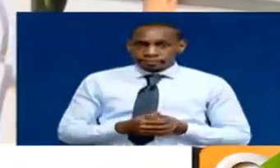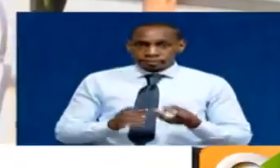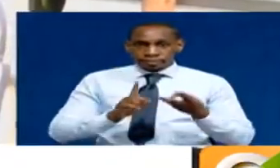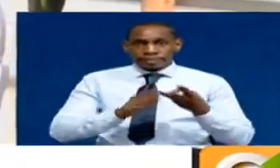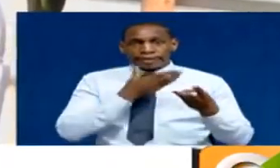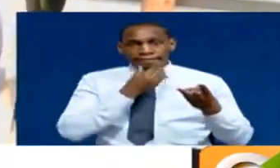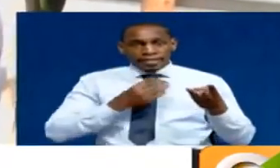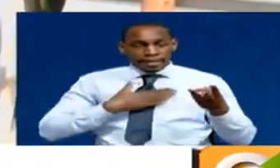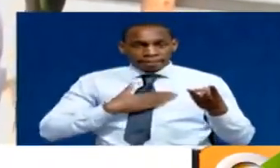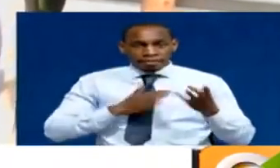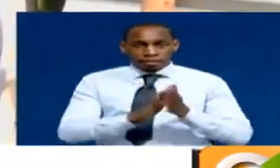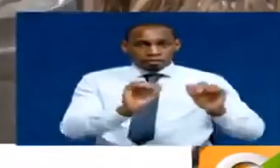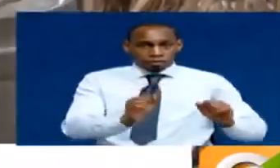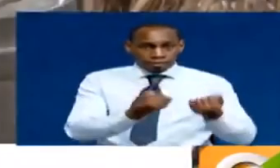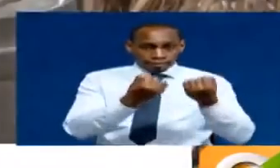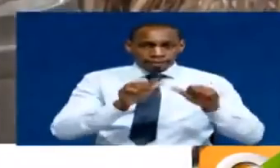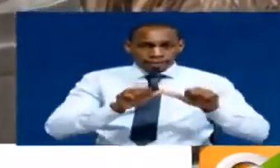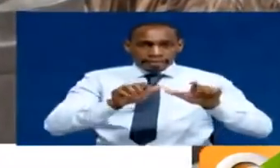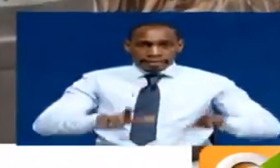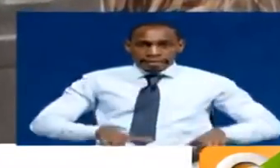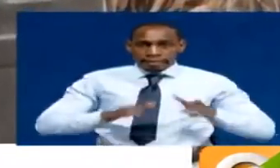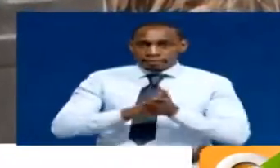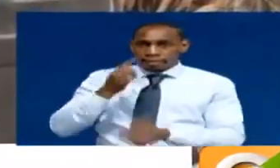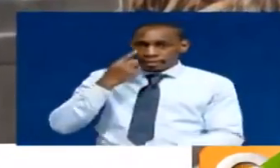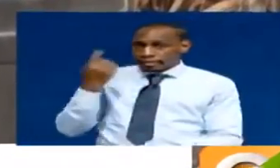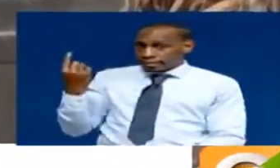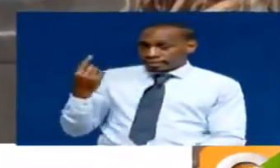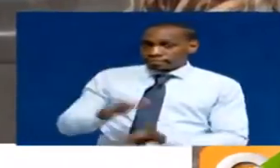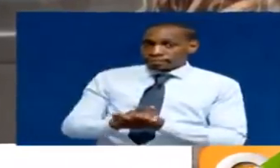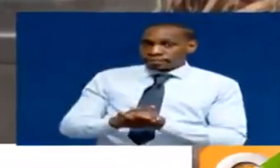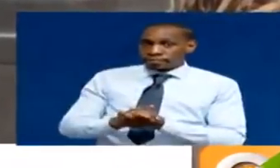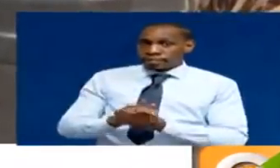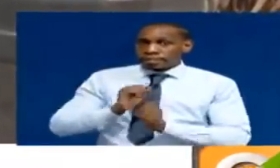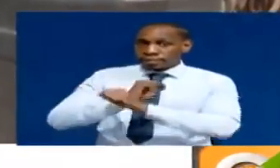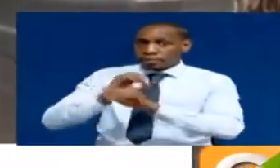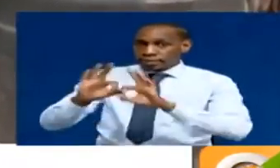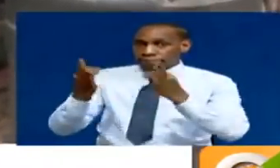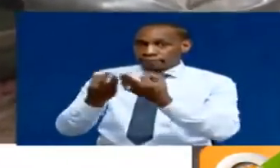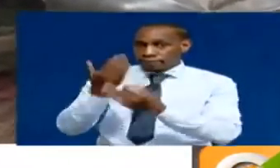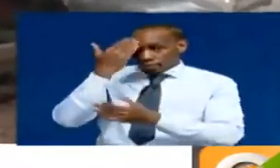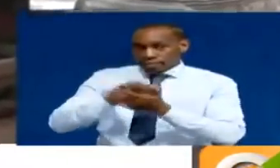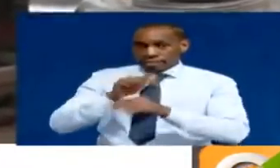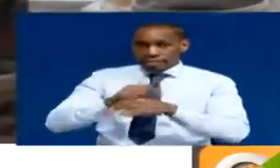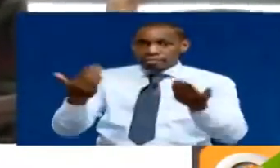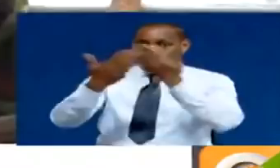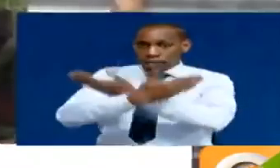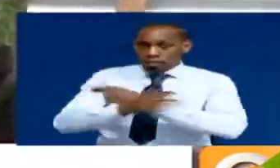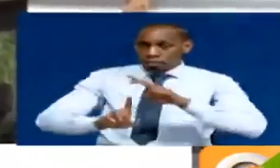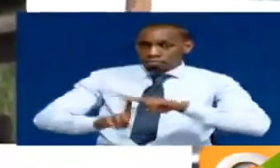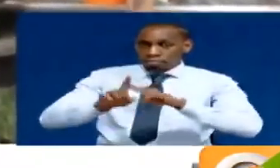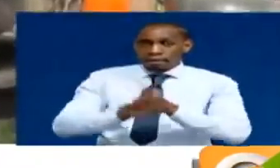Baba yangu, lakini tukamuokoa, hako hai. Kibanda hiki ndicho kinasitiri familia hii, kwani usiku